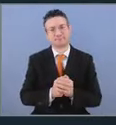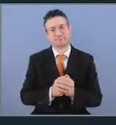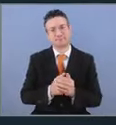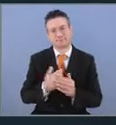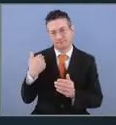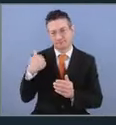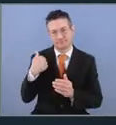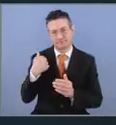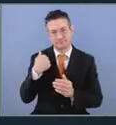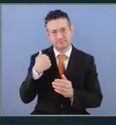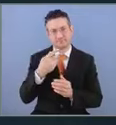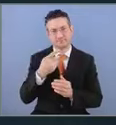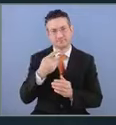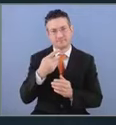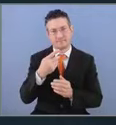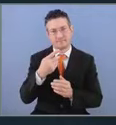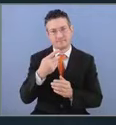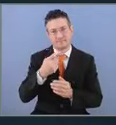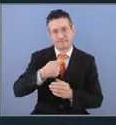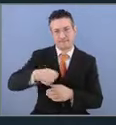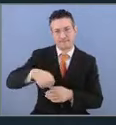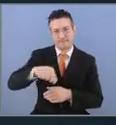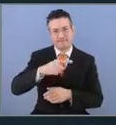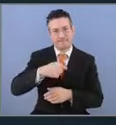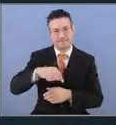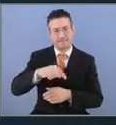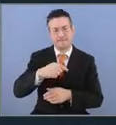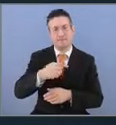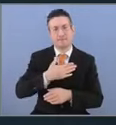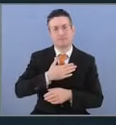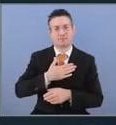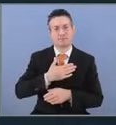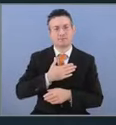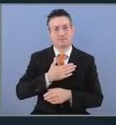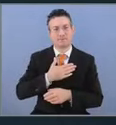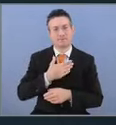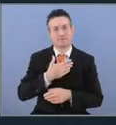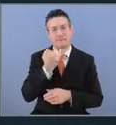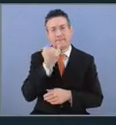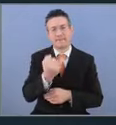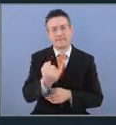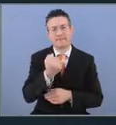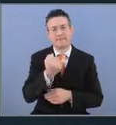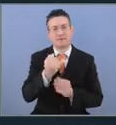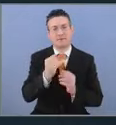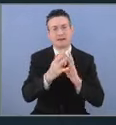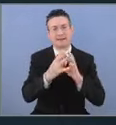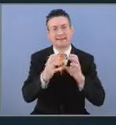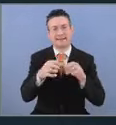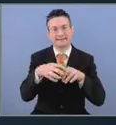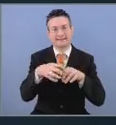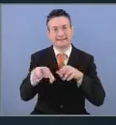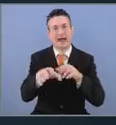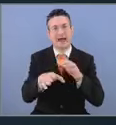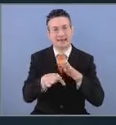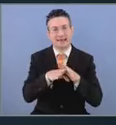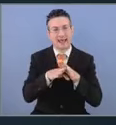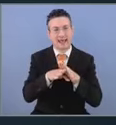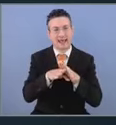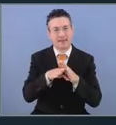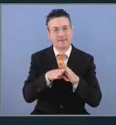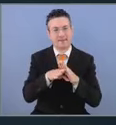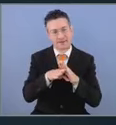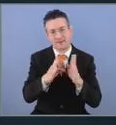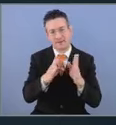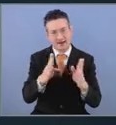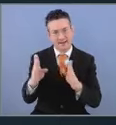una microimpresa, diciamo una startup non così giovane, ma di fatto ancora in una fase di startup, e